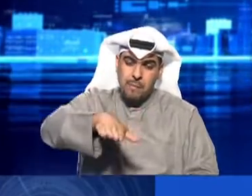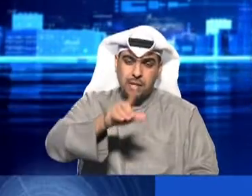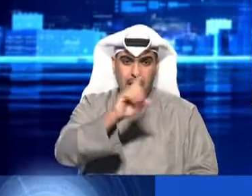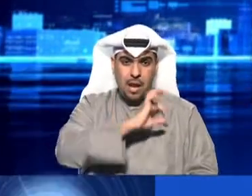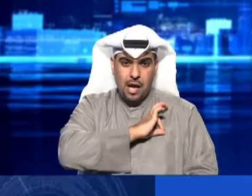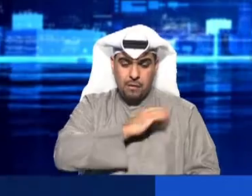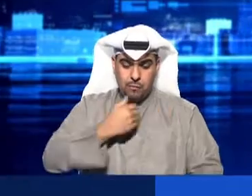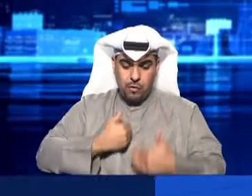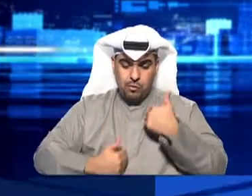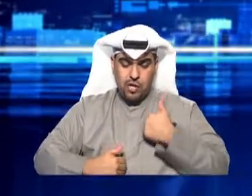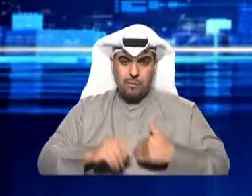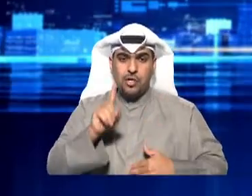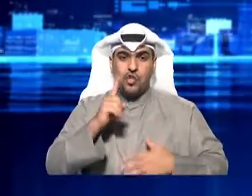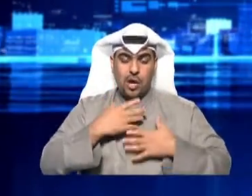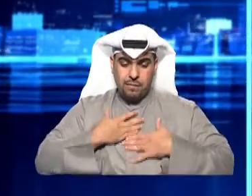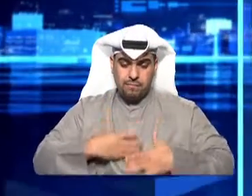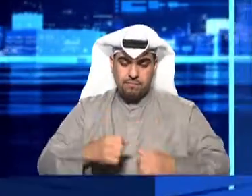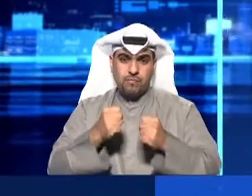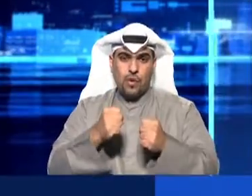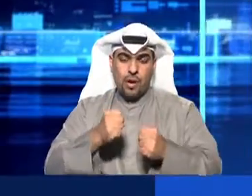الشفاء والعافية.